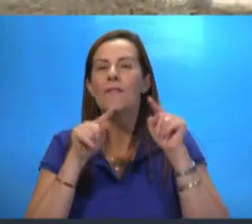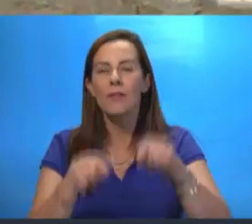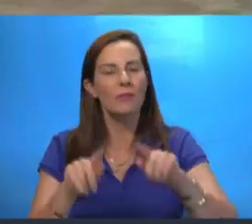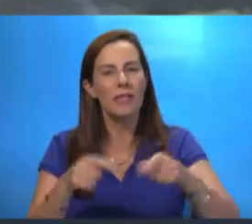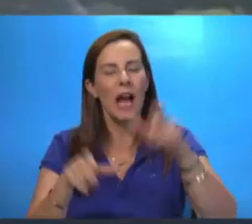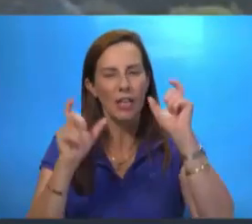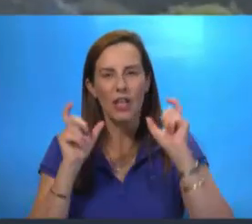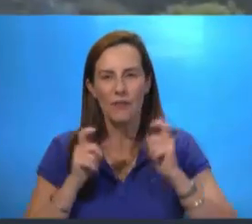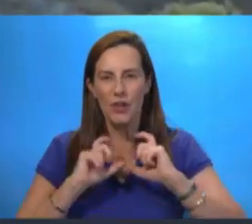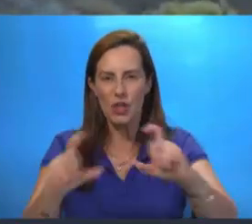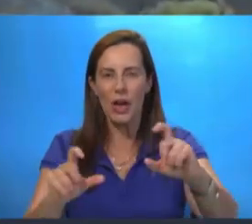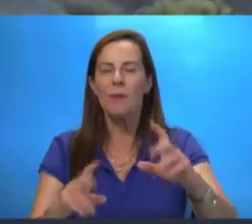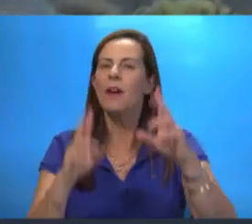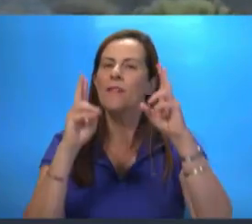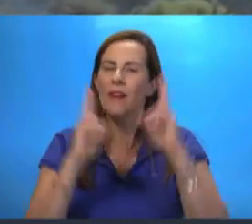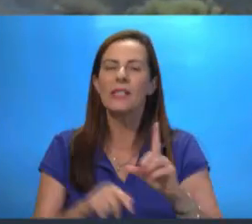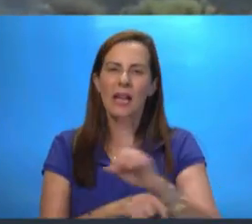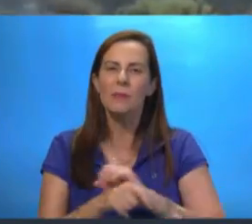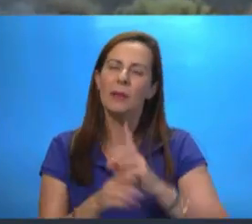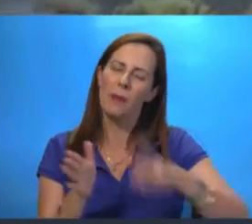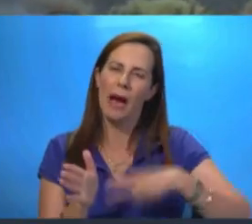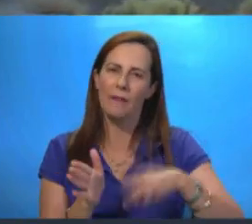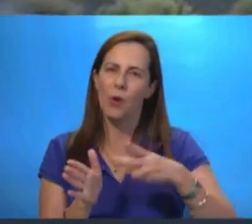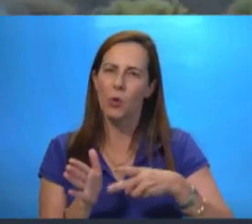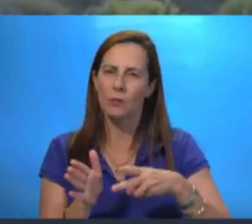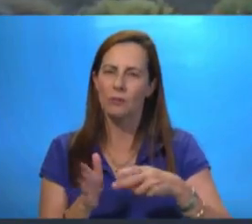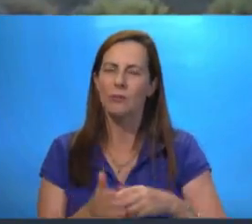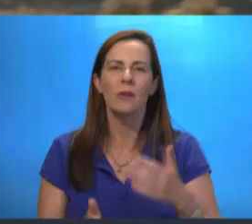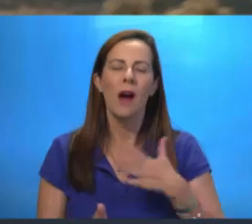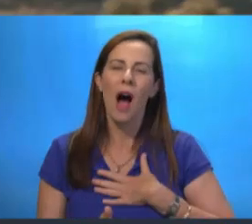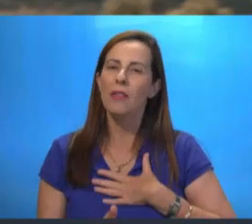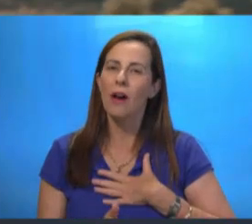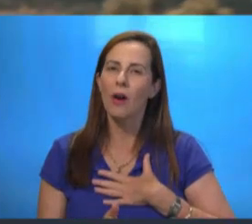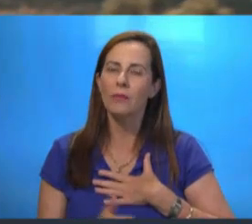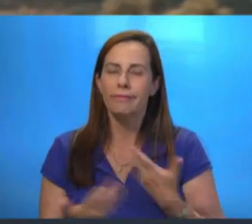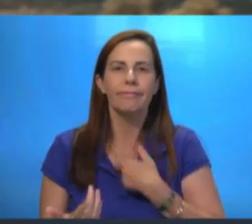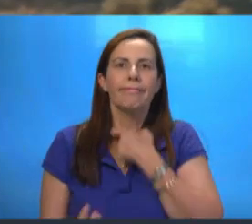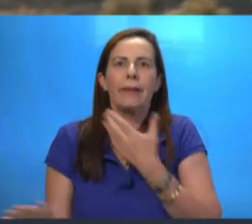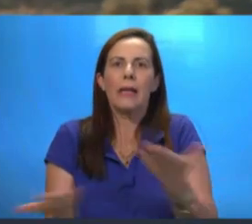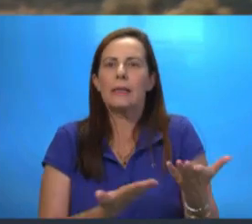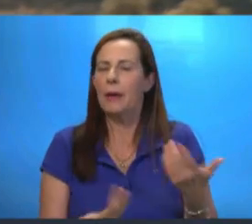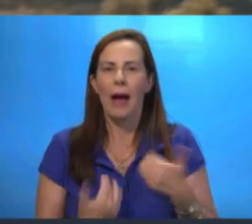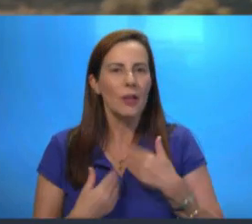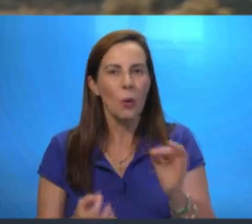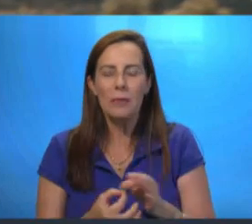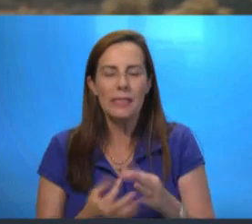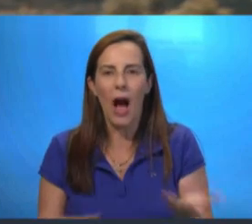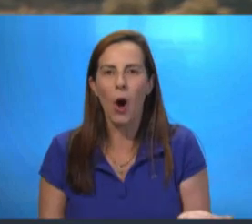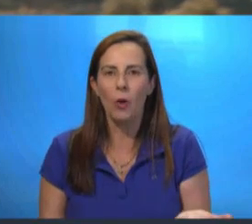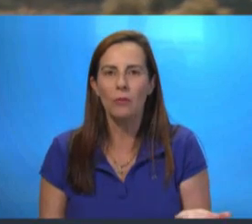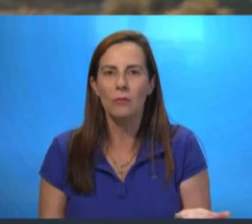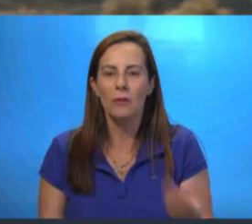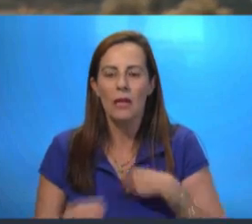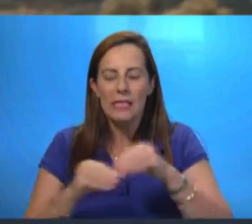כבישים ולהפסקה זמנית בתנועת הרכבות. אנחנו די חסרי אונים, אנחנו בסך הכל זרענו את החיטה